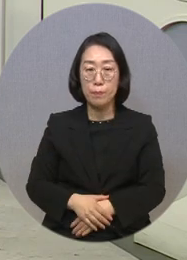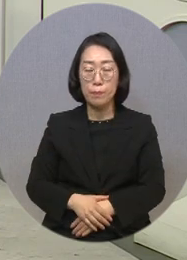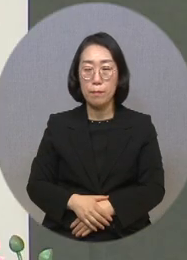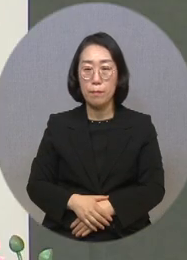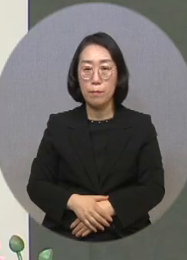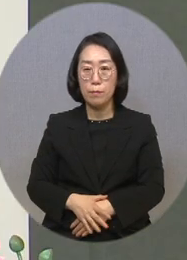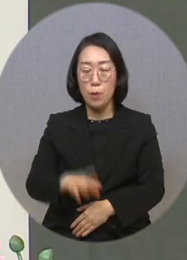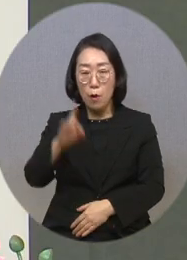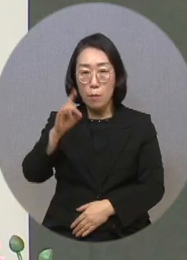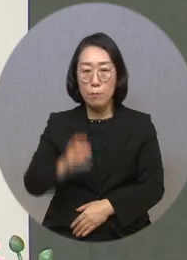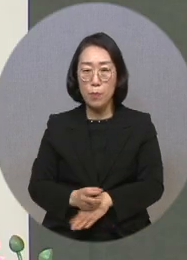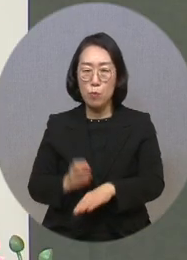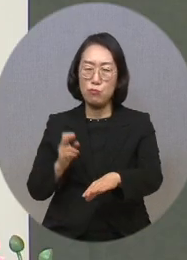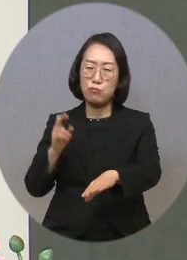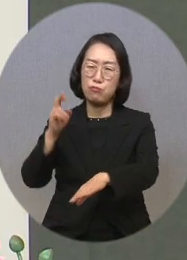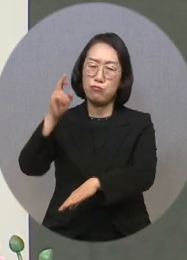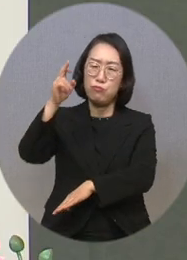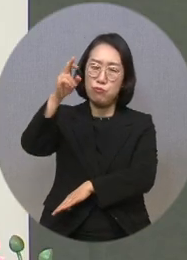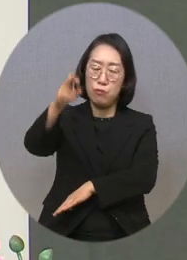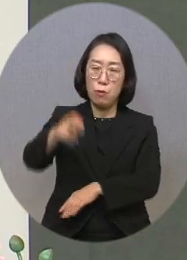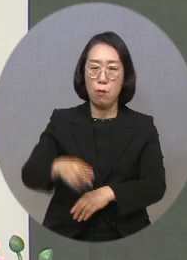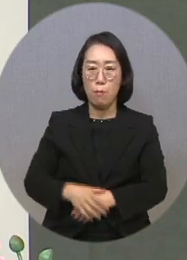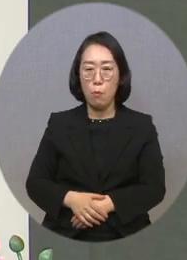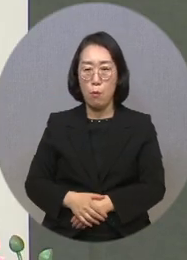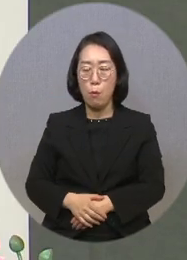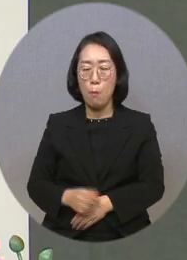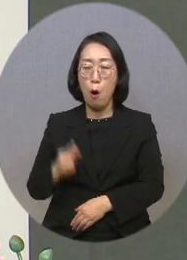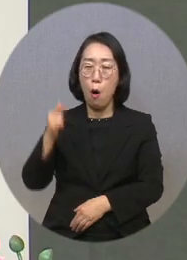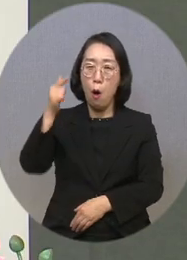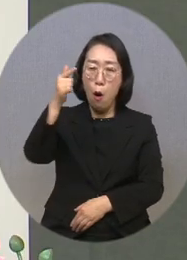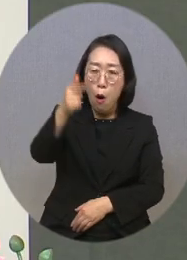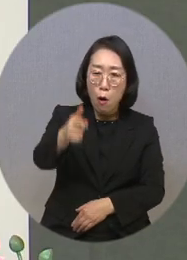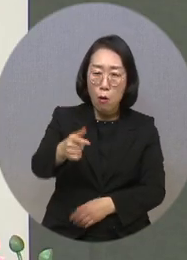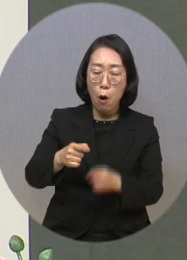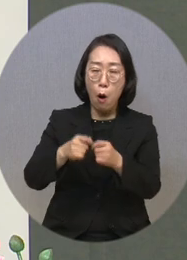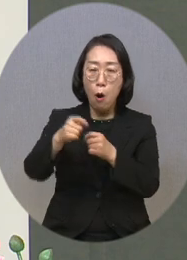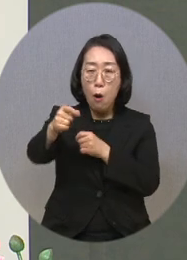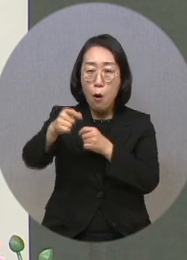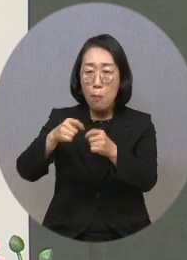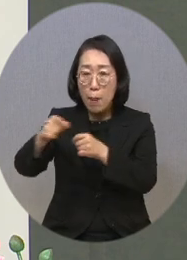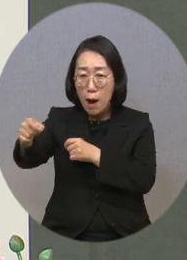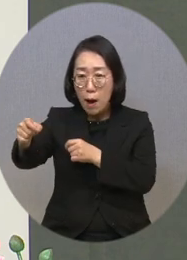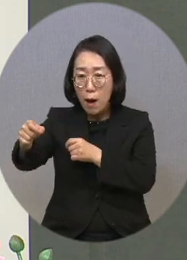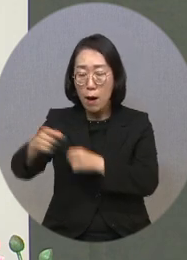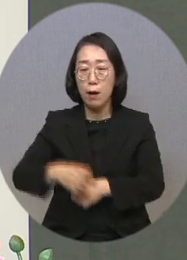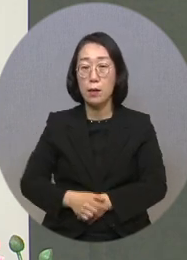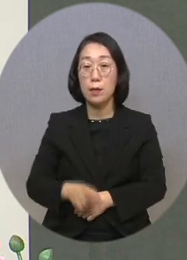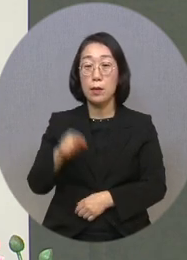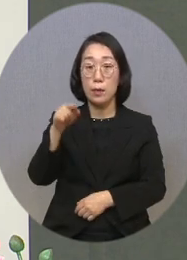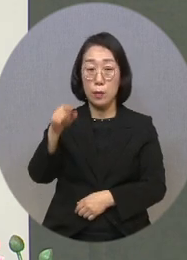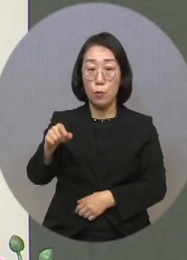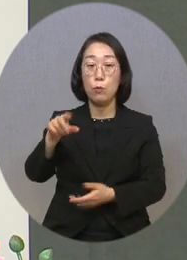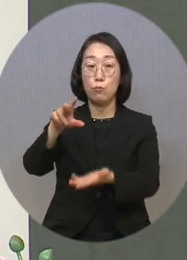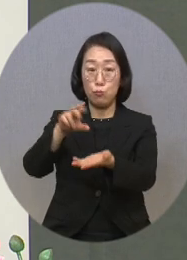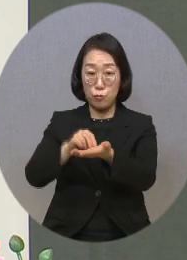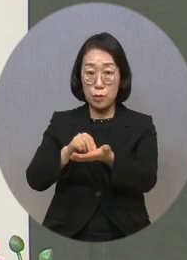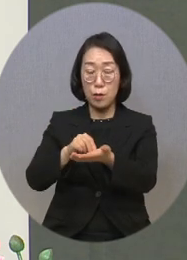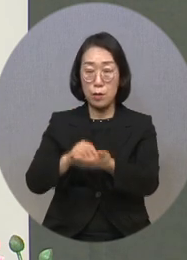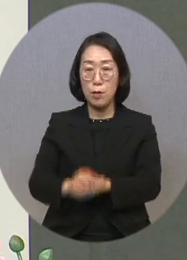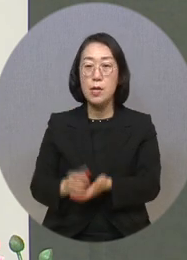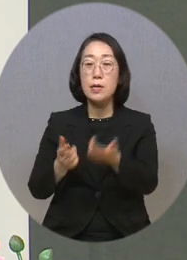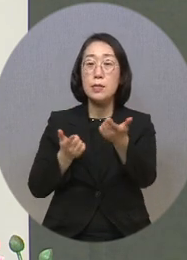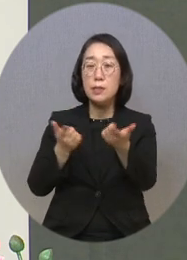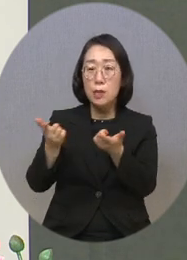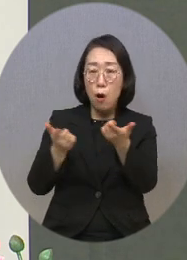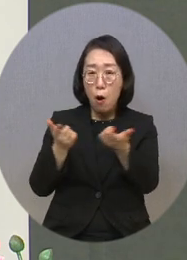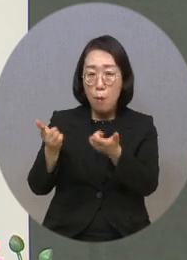우선 그 미사일을 몇 킬로미터까지 보내느냐 네. 이제 그런 시험을 하고